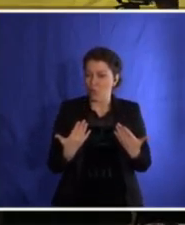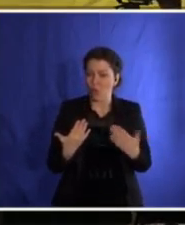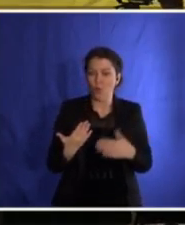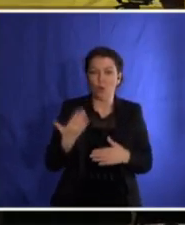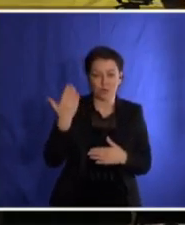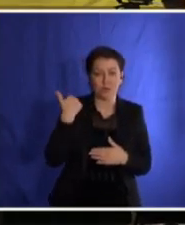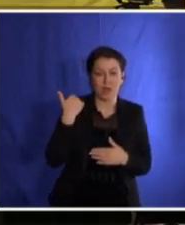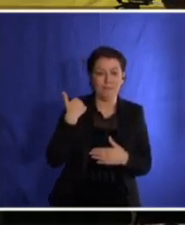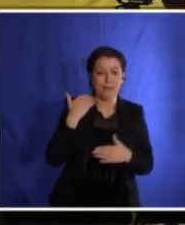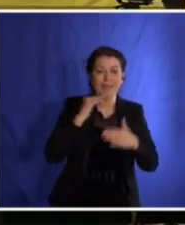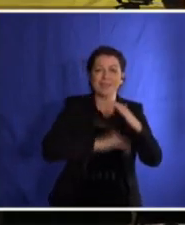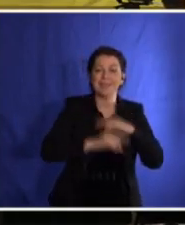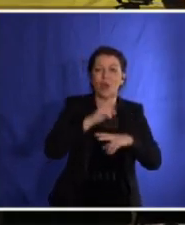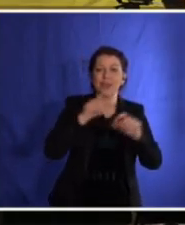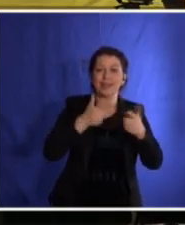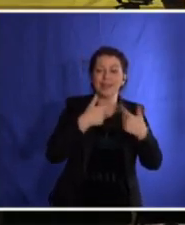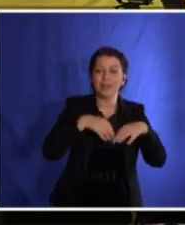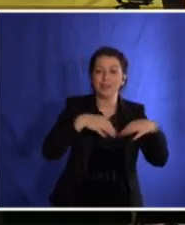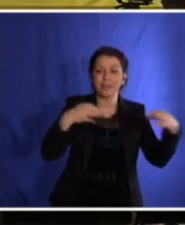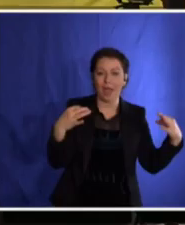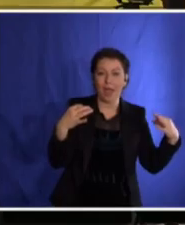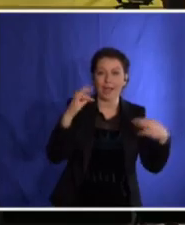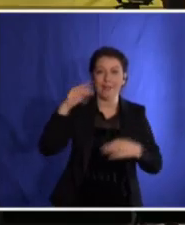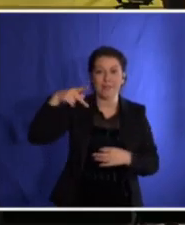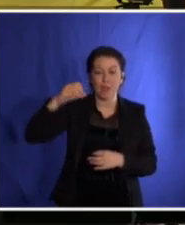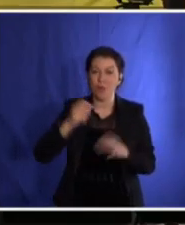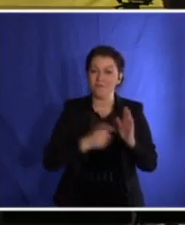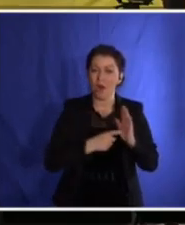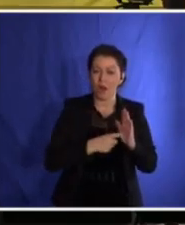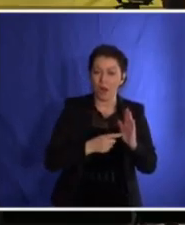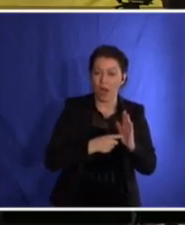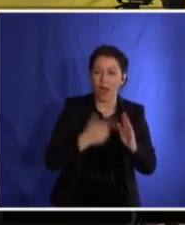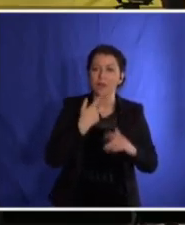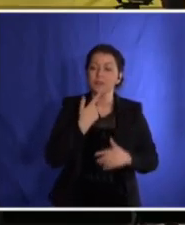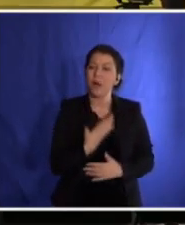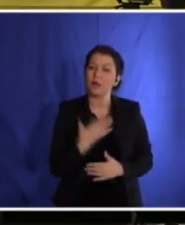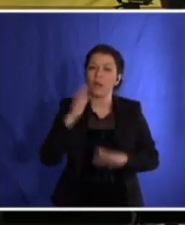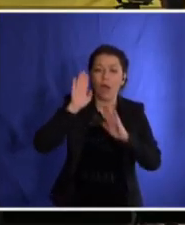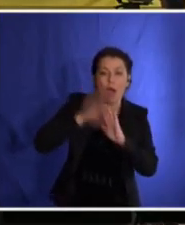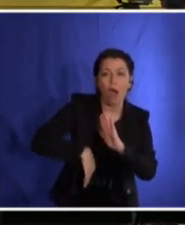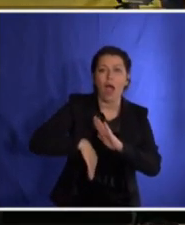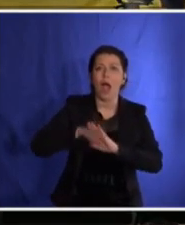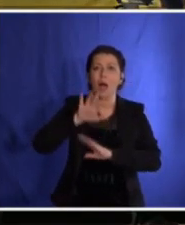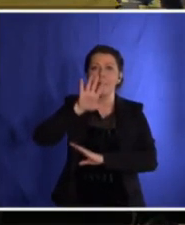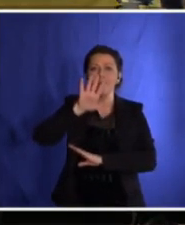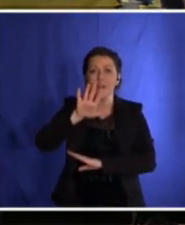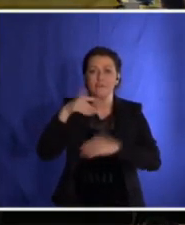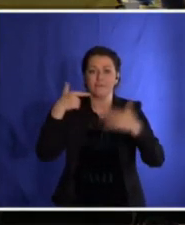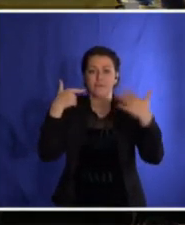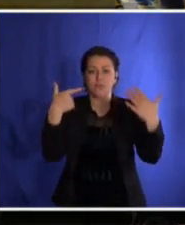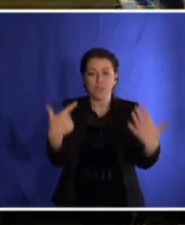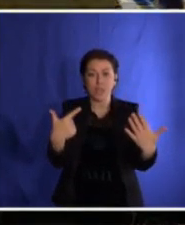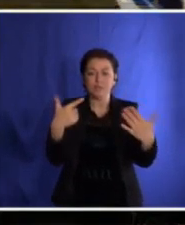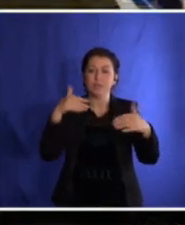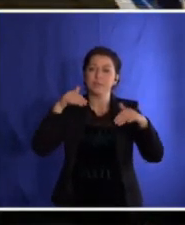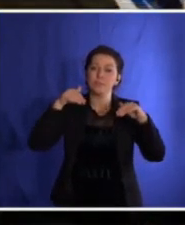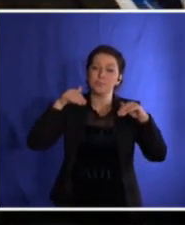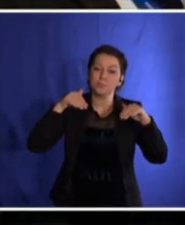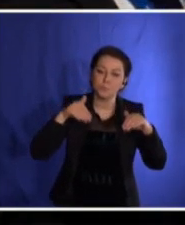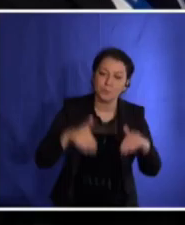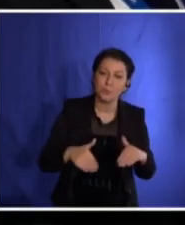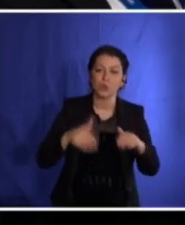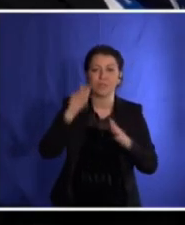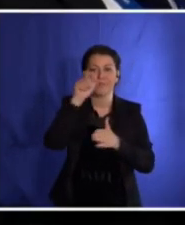im Niederösterreichischen Landtag und einen Antrag gestellt hat, ab 75 muss man eine Überprüfung